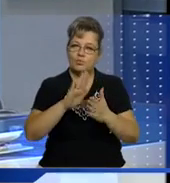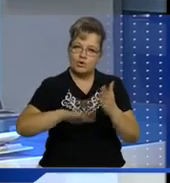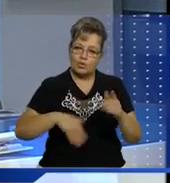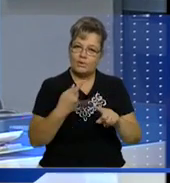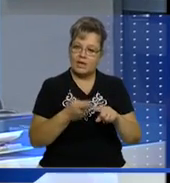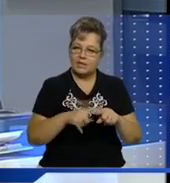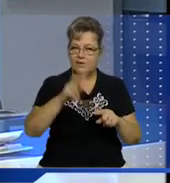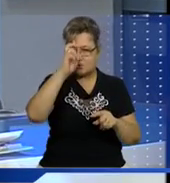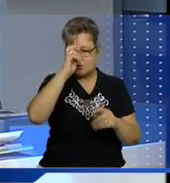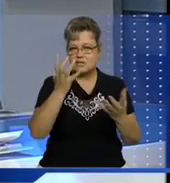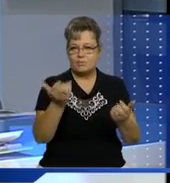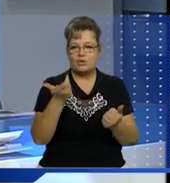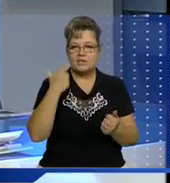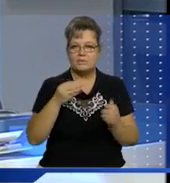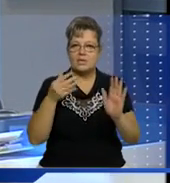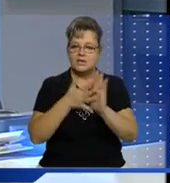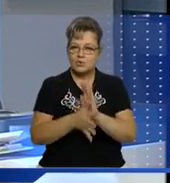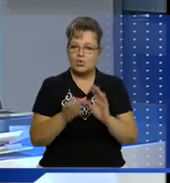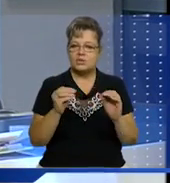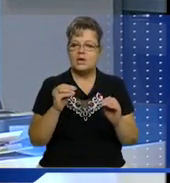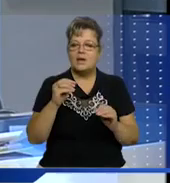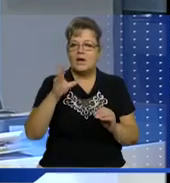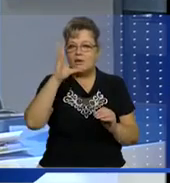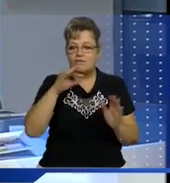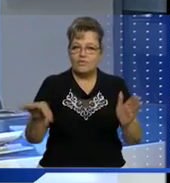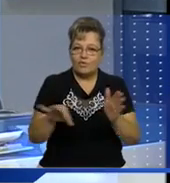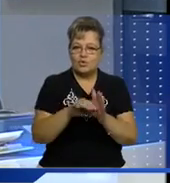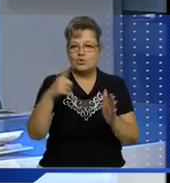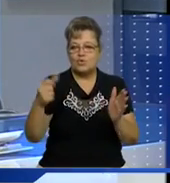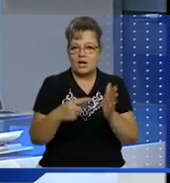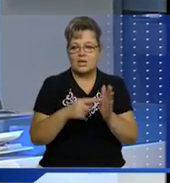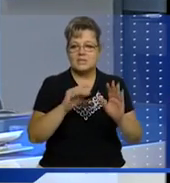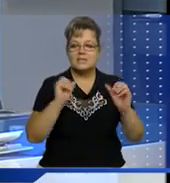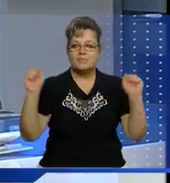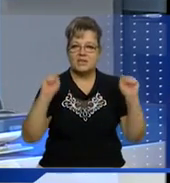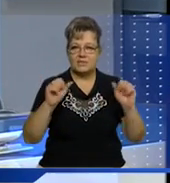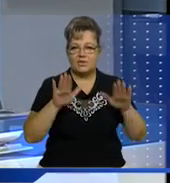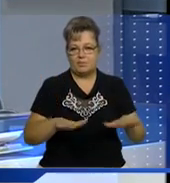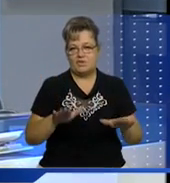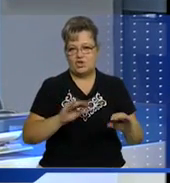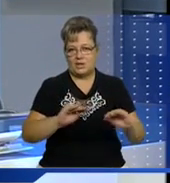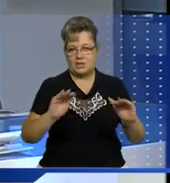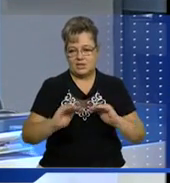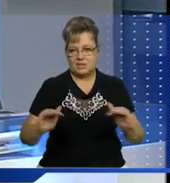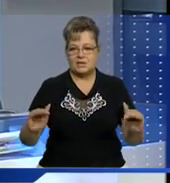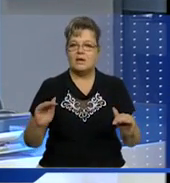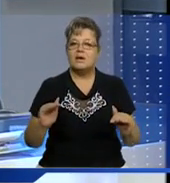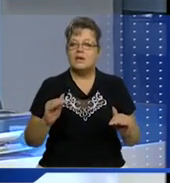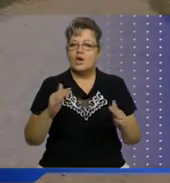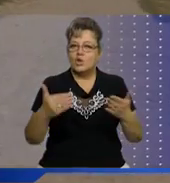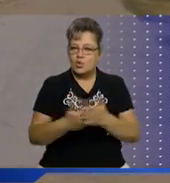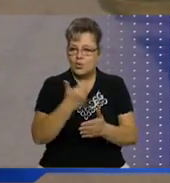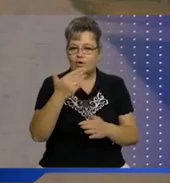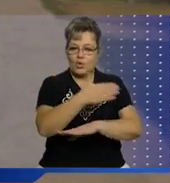также построить свой дом. Кроме того, государство берет на себя расходы по водоснабжению, газификации, благоустройству детских и спортивных